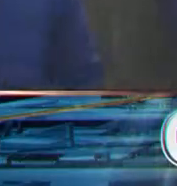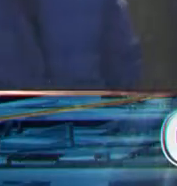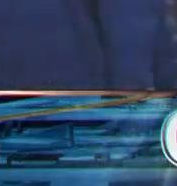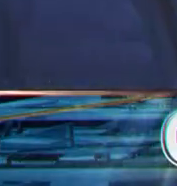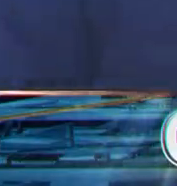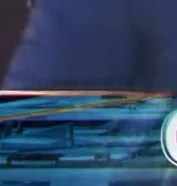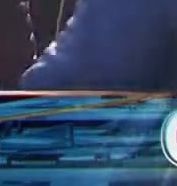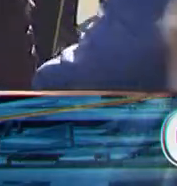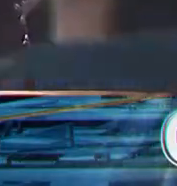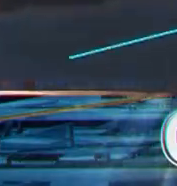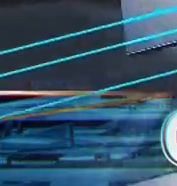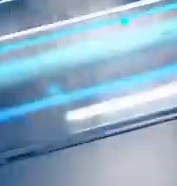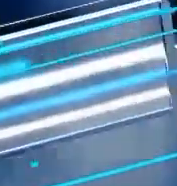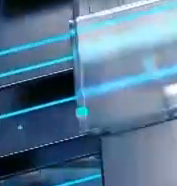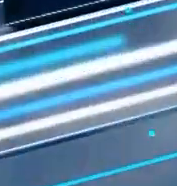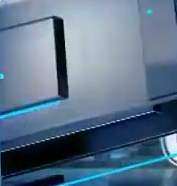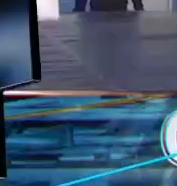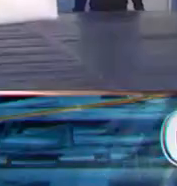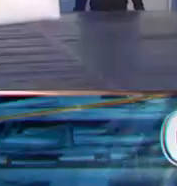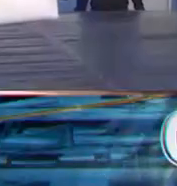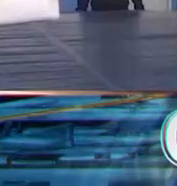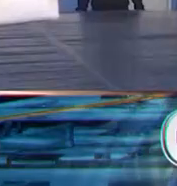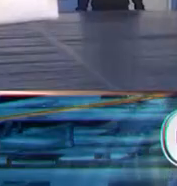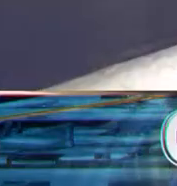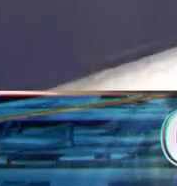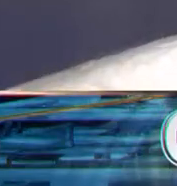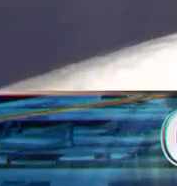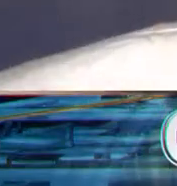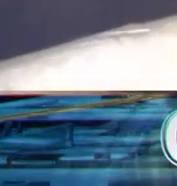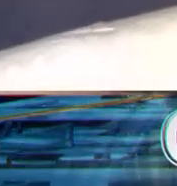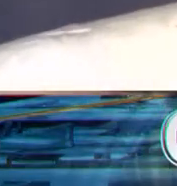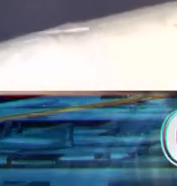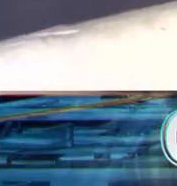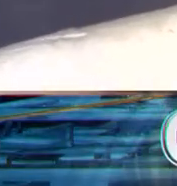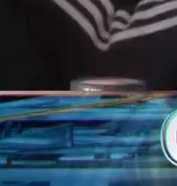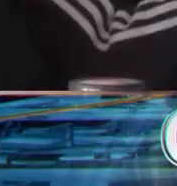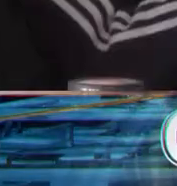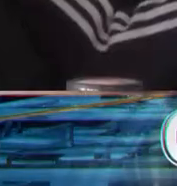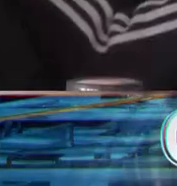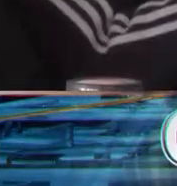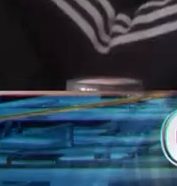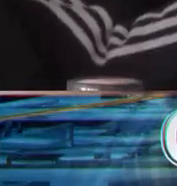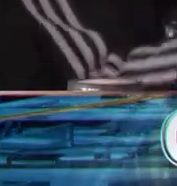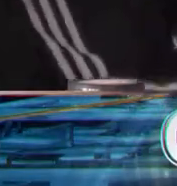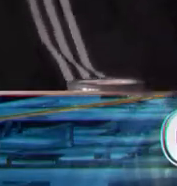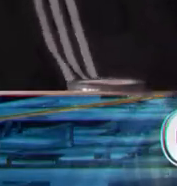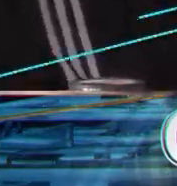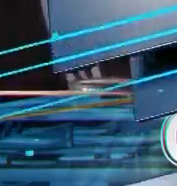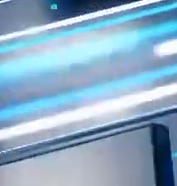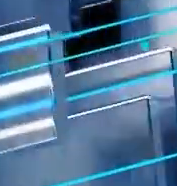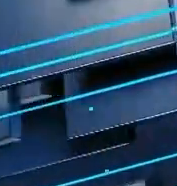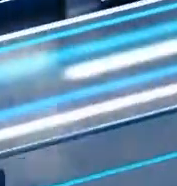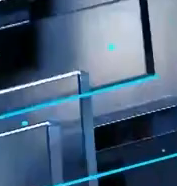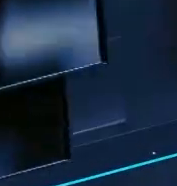современности, но и весьма популярны. Потенциал есть. Его выявили на открытом чемпионате среди подростков.